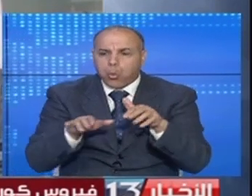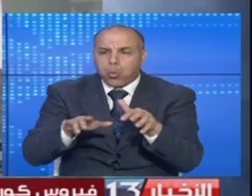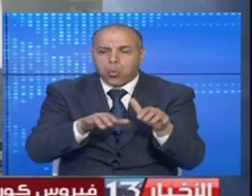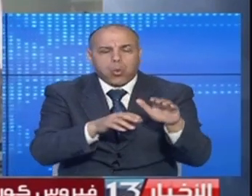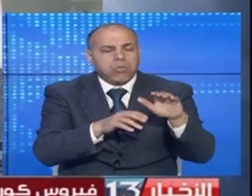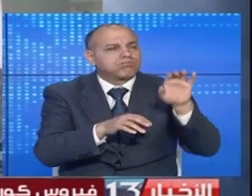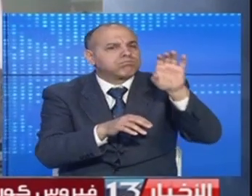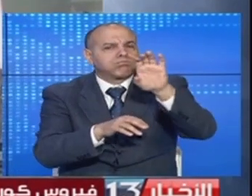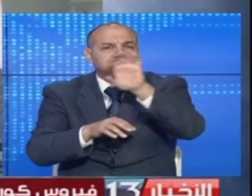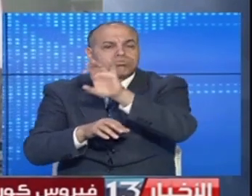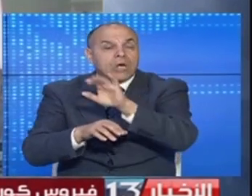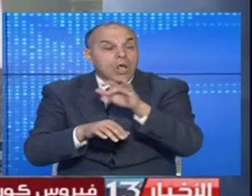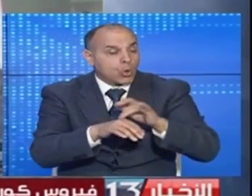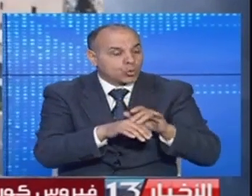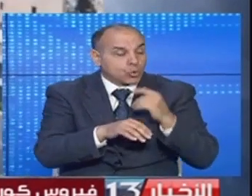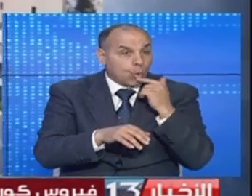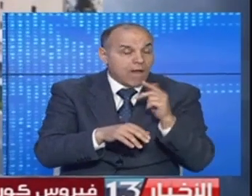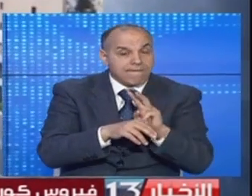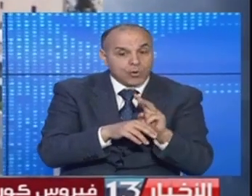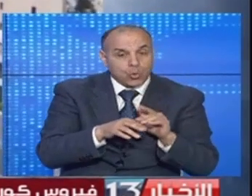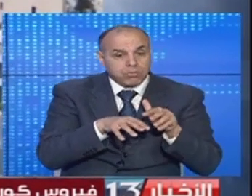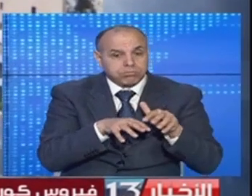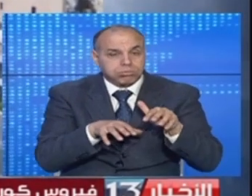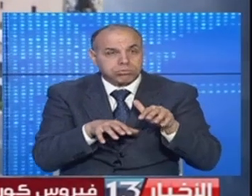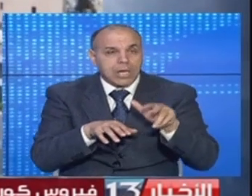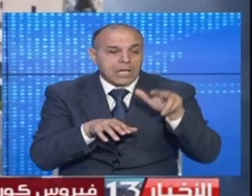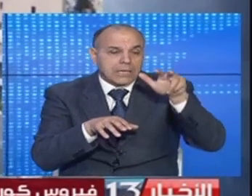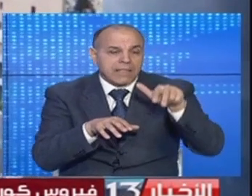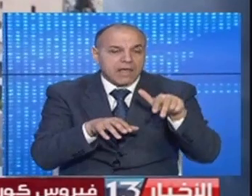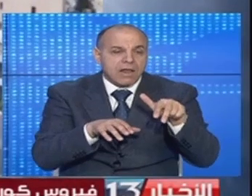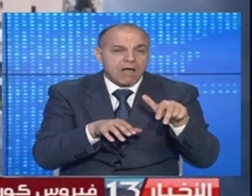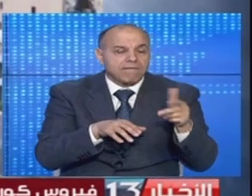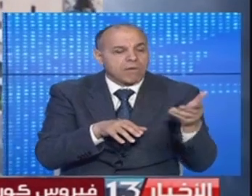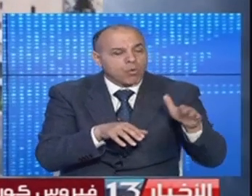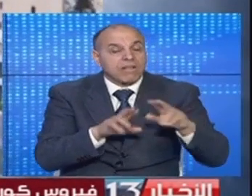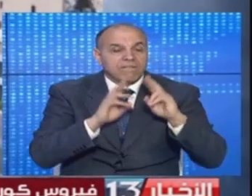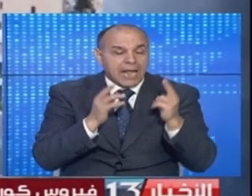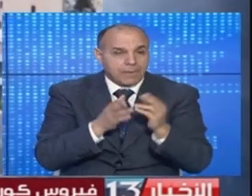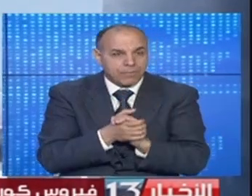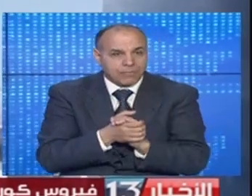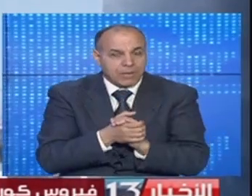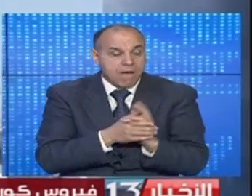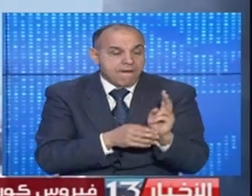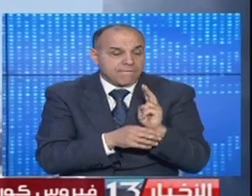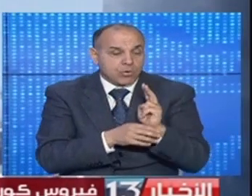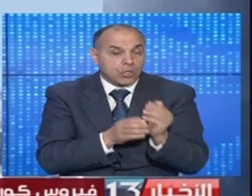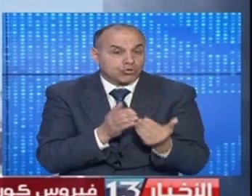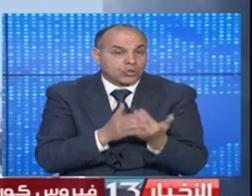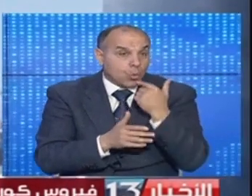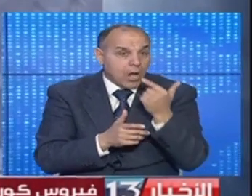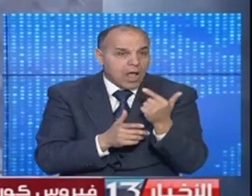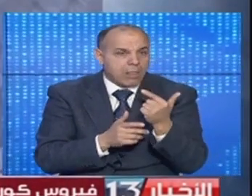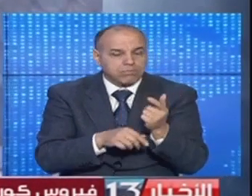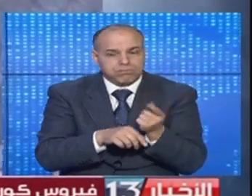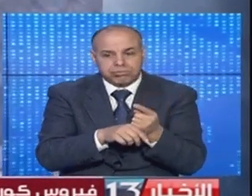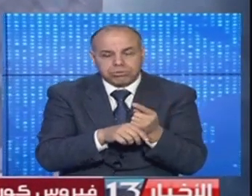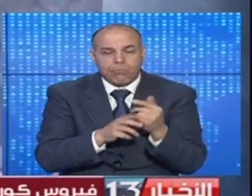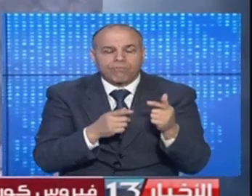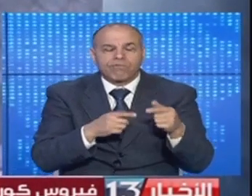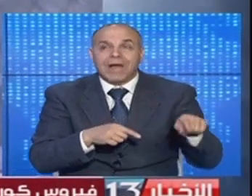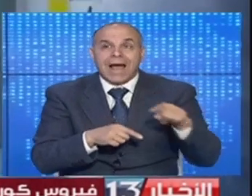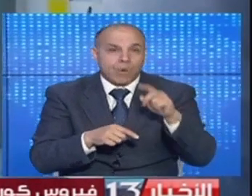القرار تخطت حصيله هذا الفيروس عتبه ثلاثه الاف وفاه في العالم الفيروس المستشري واصلوا دق ابواب الدول